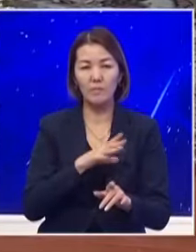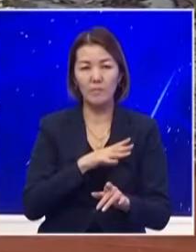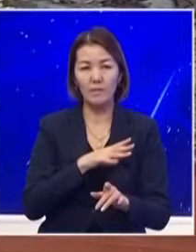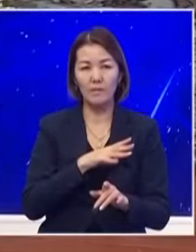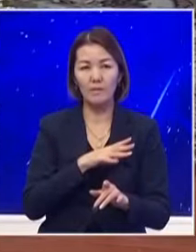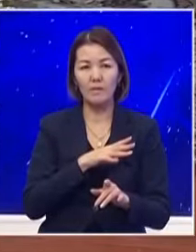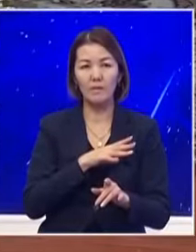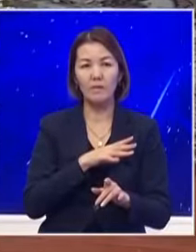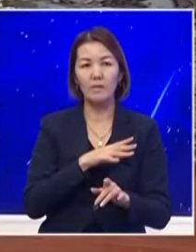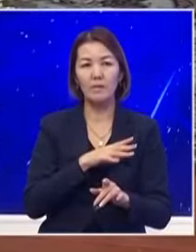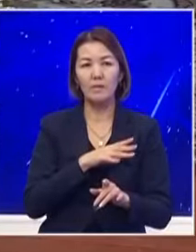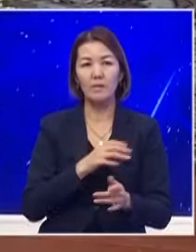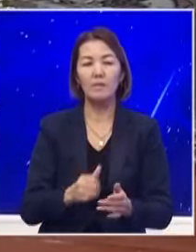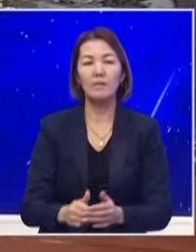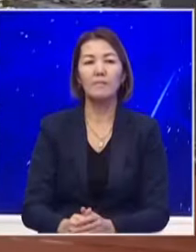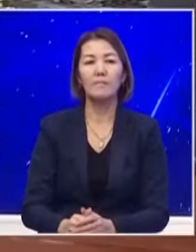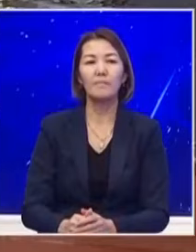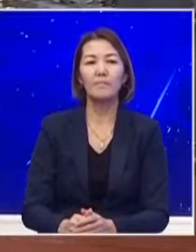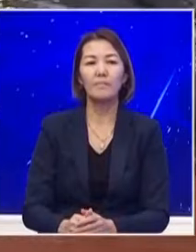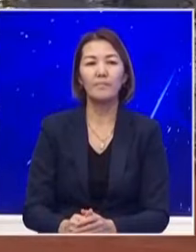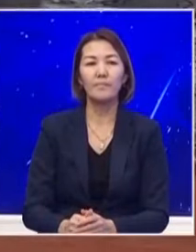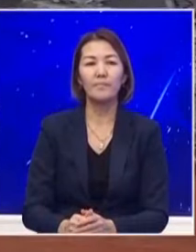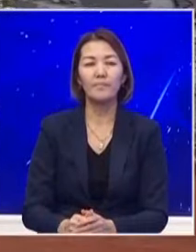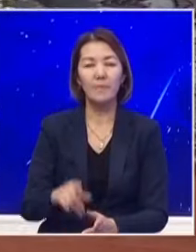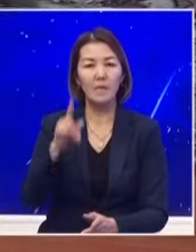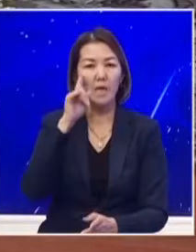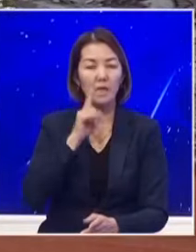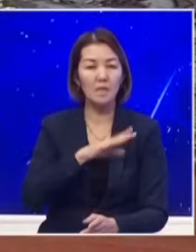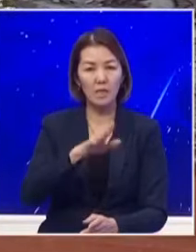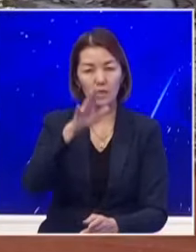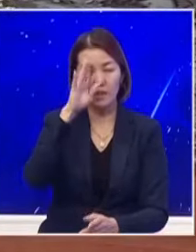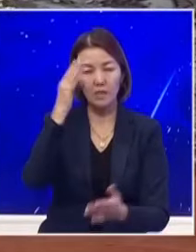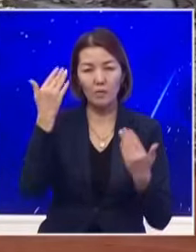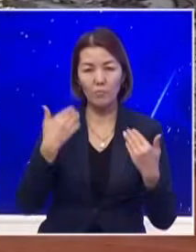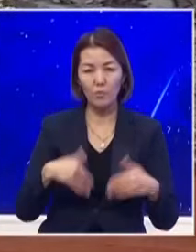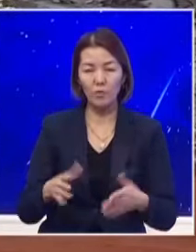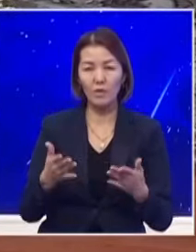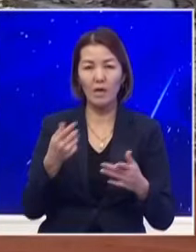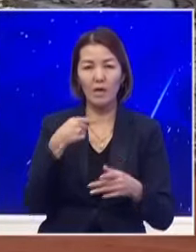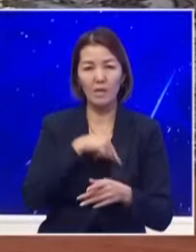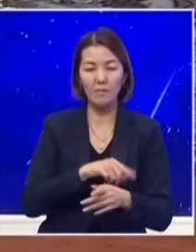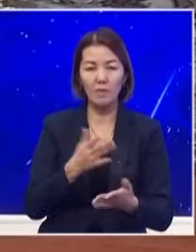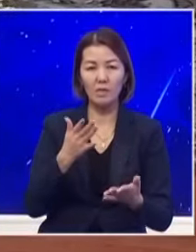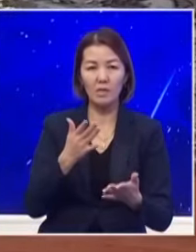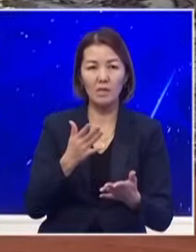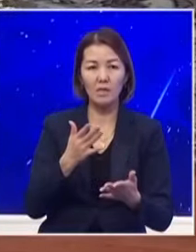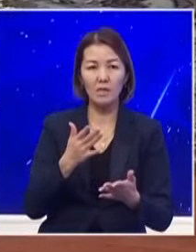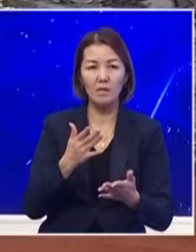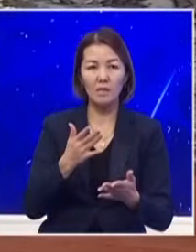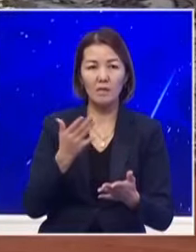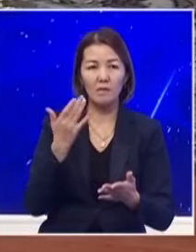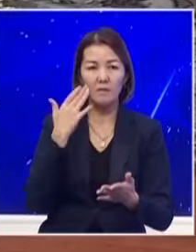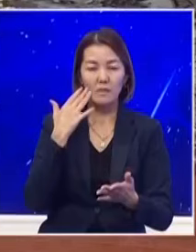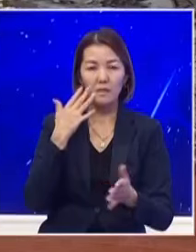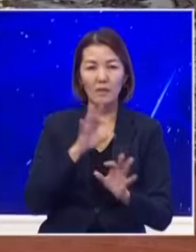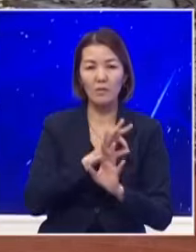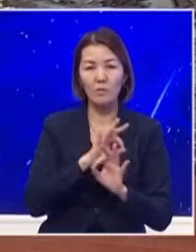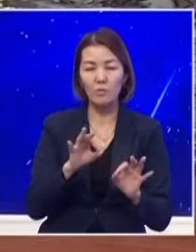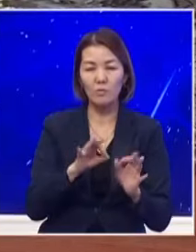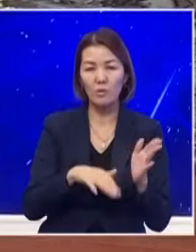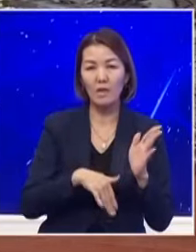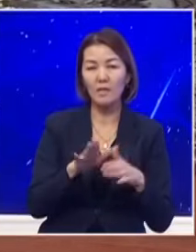азаматтық қасиеттің үлкен жоғары деңгейінде, қазақ жігіттерінің бойына біткен адамгершілік қасиет оғысының бойында болған,